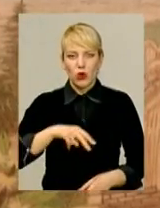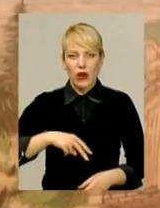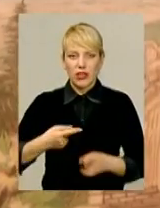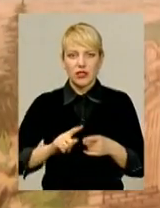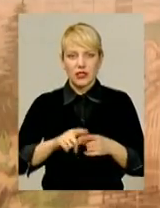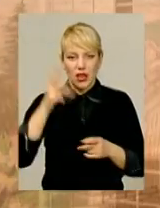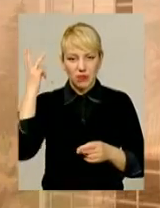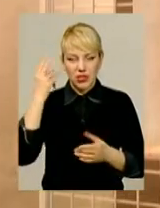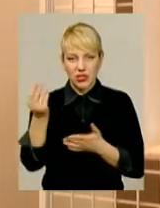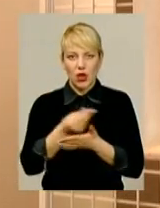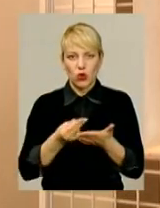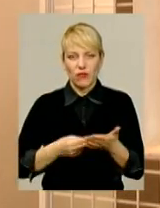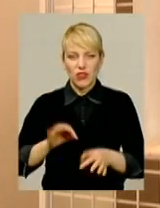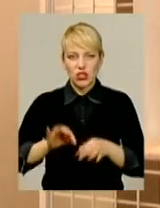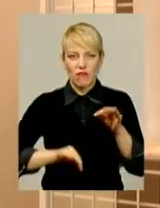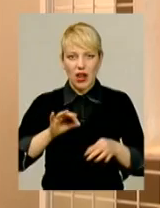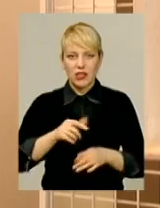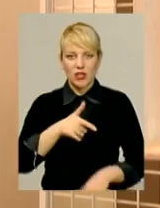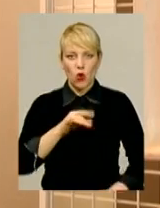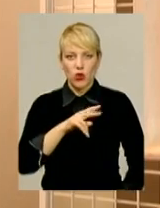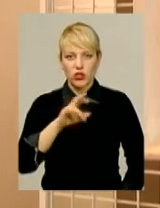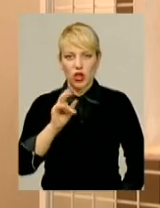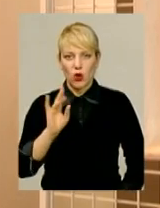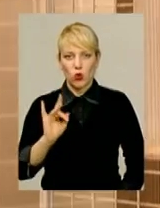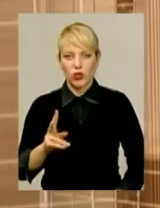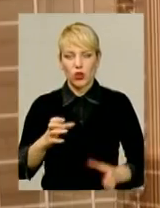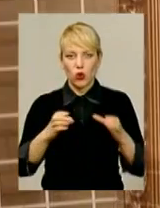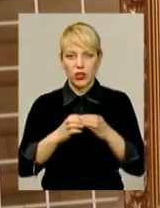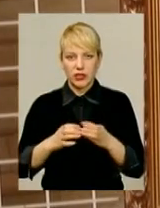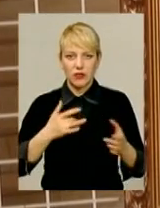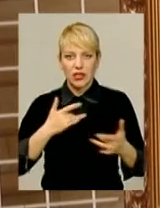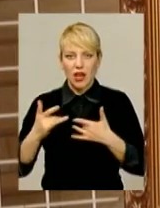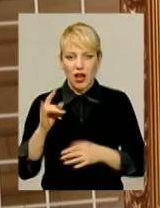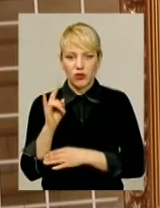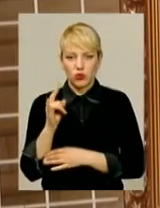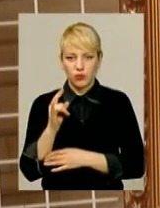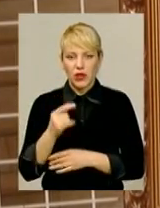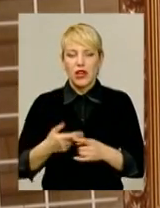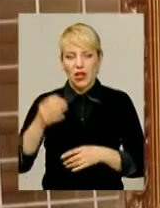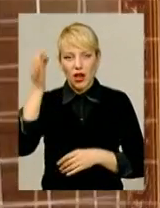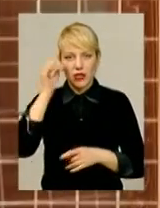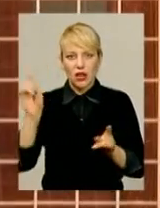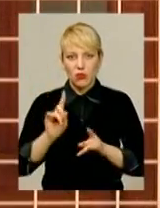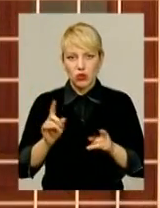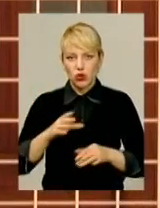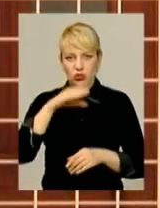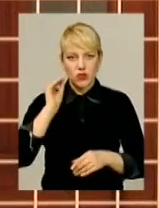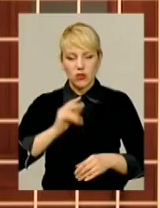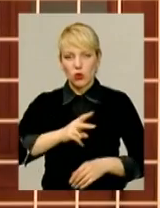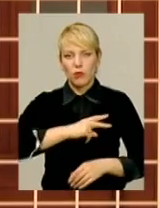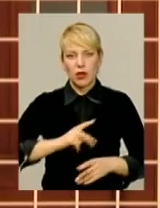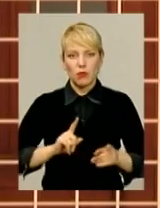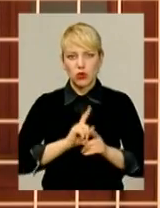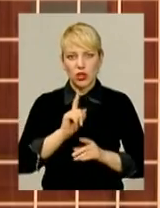Це хмельницька художниця-вишивальниця Ніна Гончарук та колектив Академічного обласного театру «Ляльок». Нагадаю, Шевченківською премією